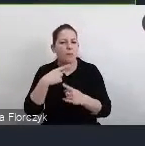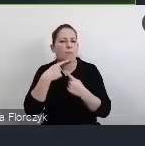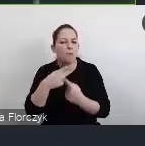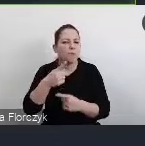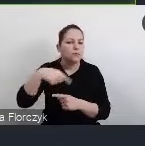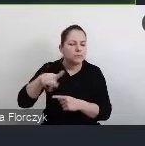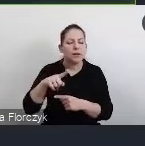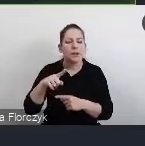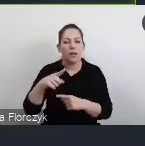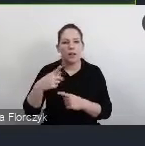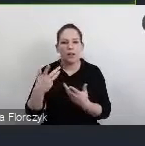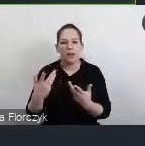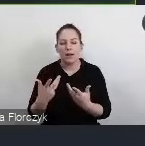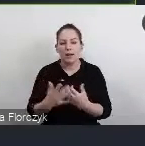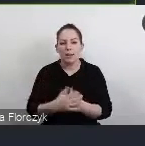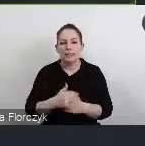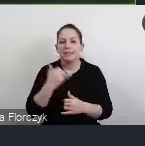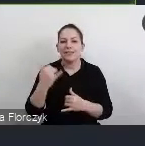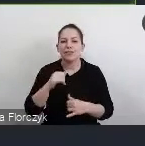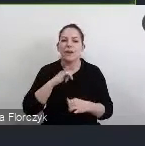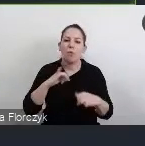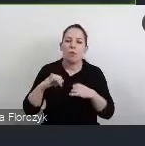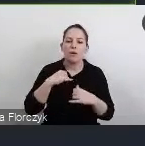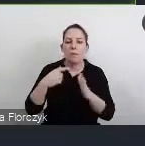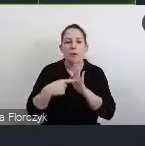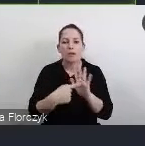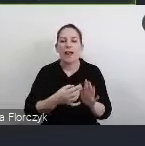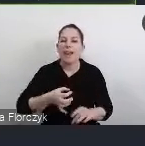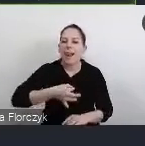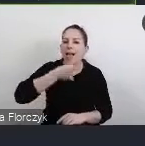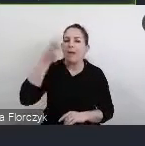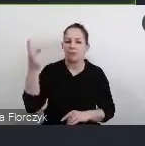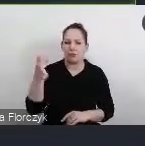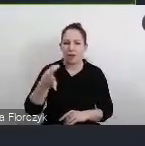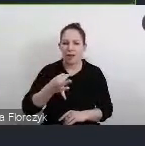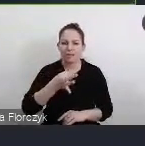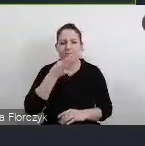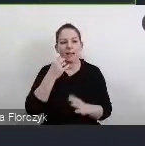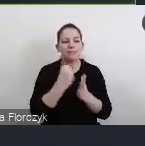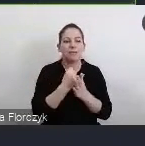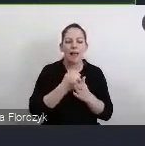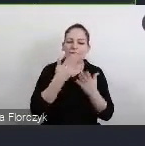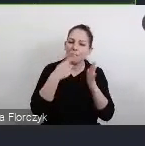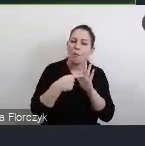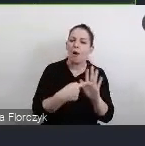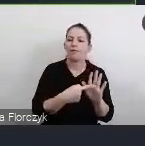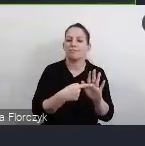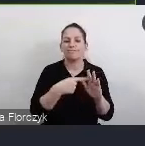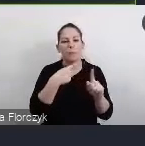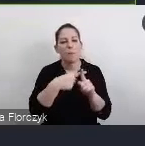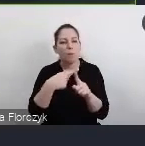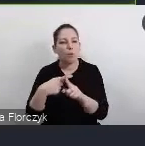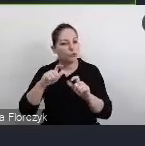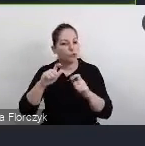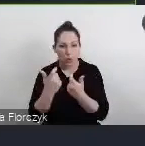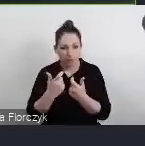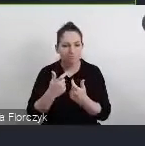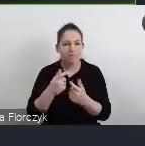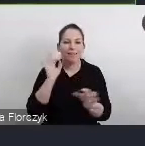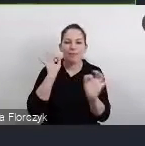zawsze włodarze pokazują te lepsze aspekty, czyli lepsze